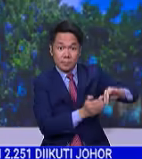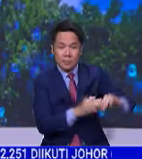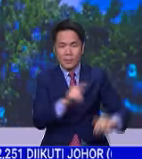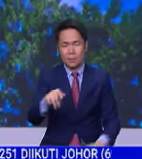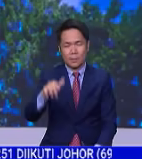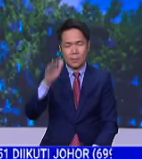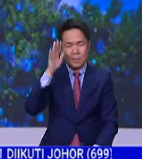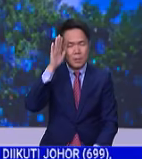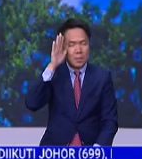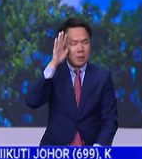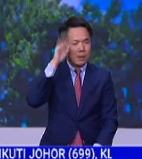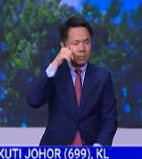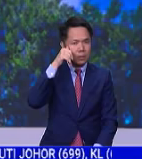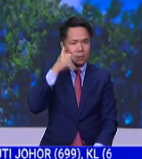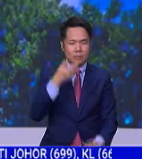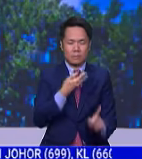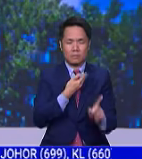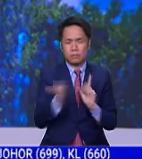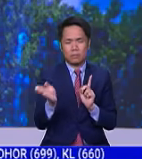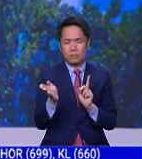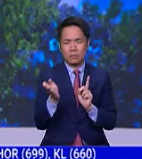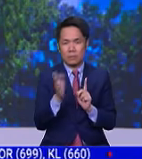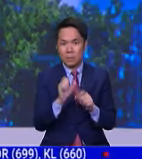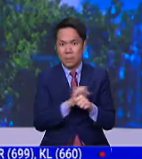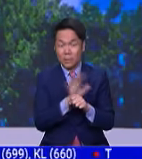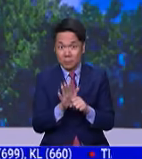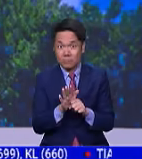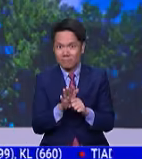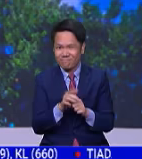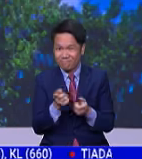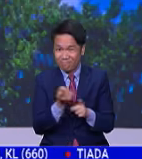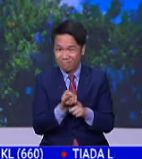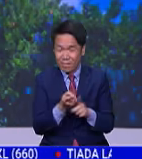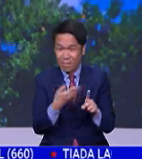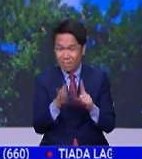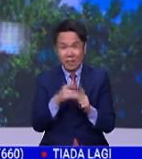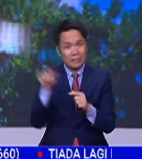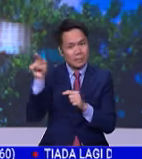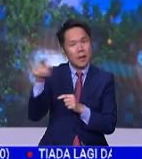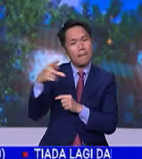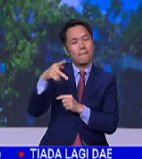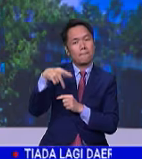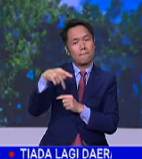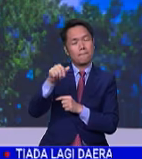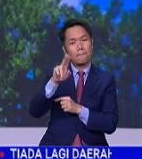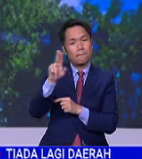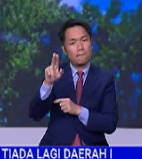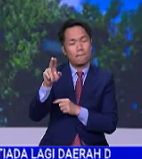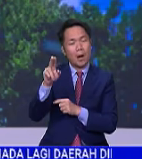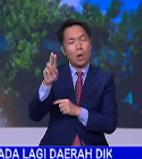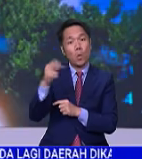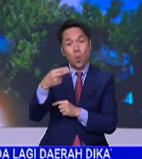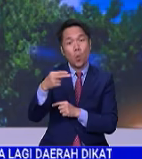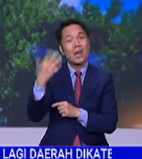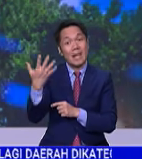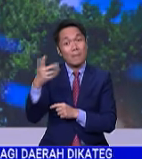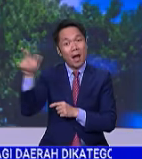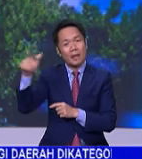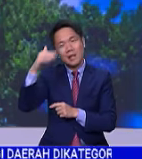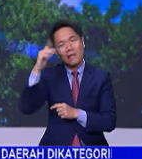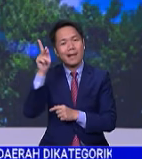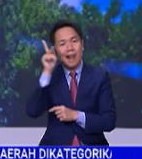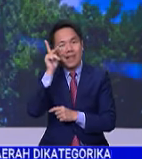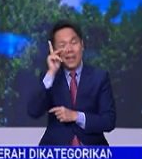degil melanggar SOP. Punca tercetusnya kluster Kampung Pauh 5, Bacok, Kelantan sehingga